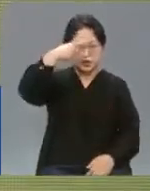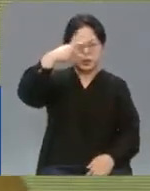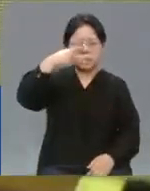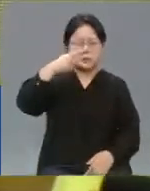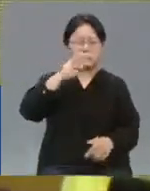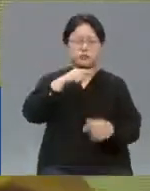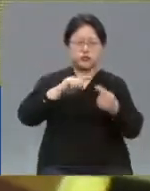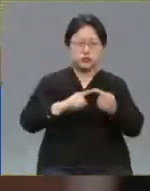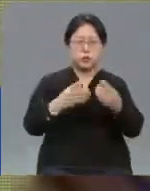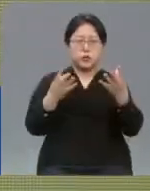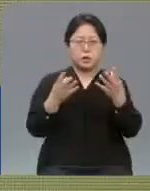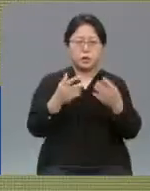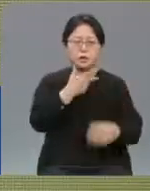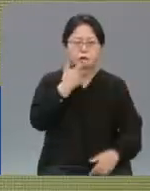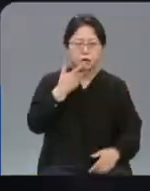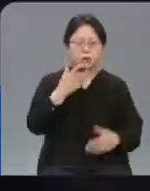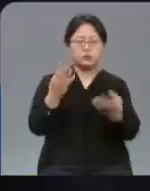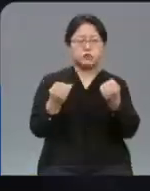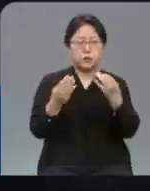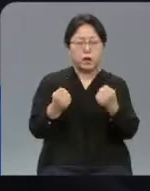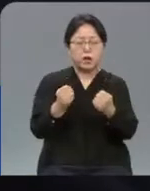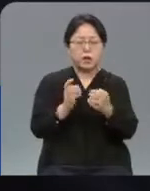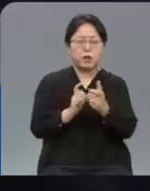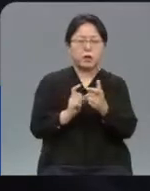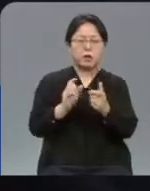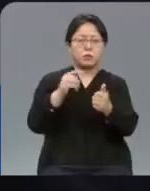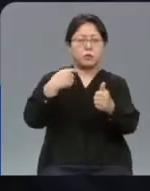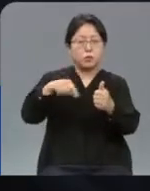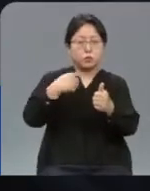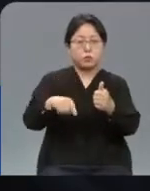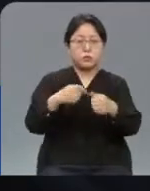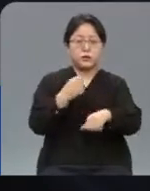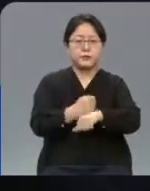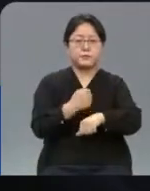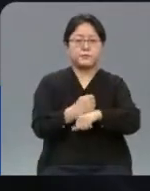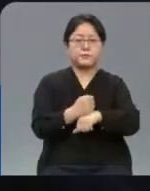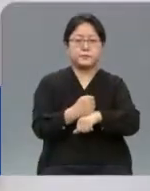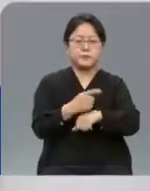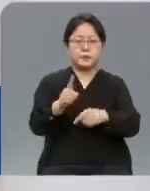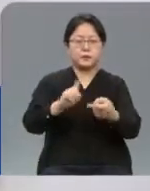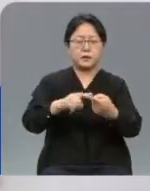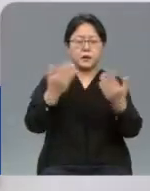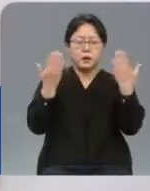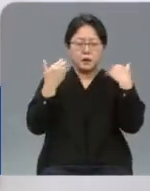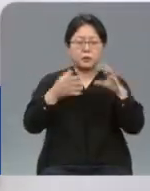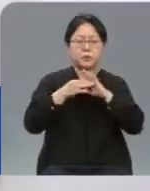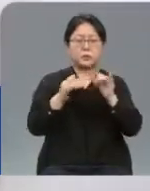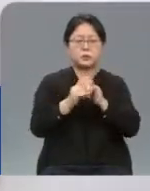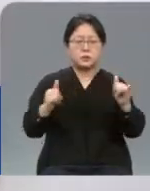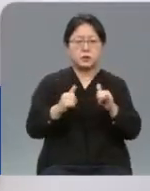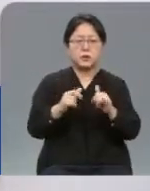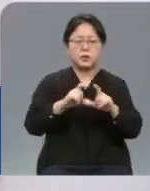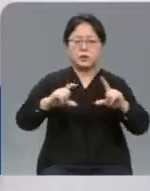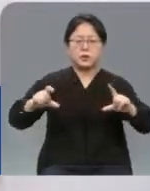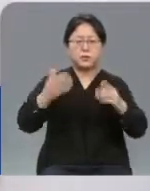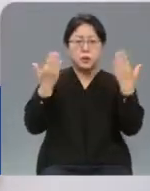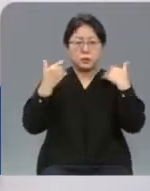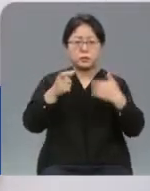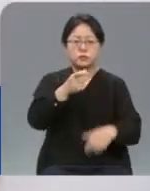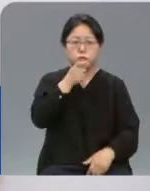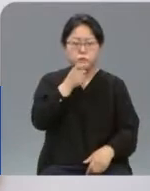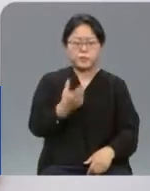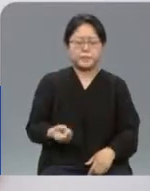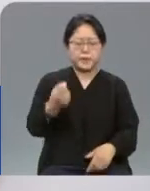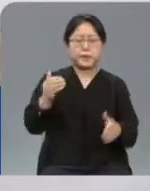국어 영어 수학 교과 보충수업을 운영했다 고 주장했습니다 예 대해 학교 관계자는 일부 학교들은 수 유일의